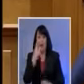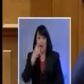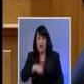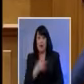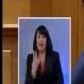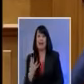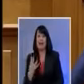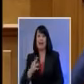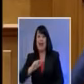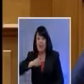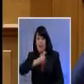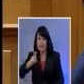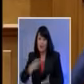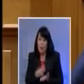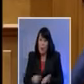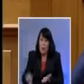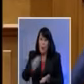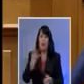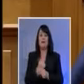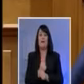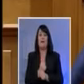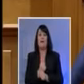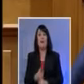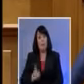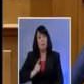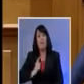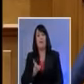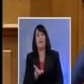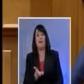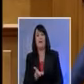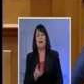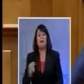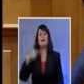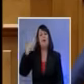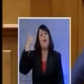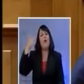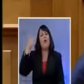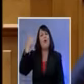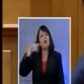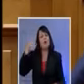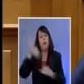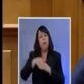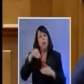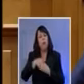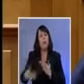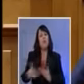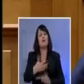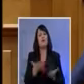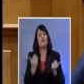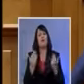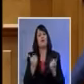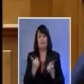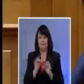1,4 δις πάνω από το στόχο. Πάει λοιπόν για αυτό το όνειρο της κατάρρευσης των εσόδων.